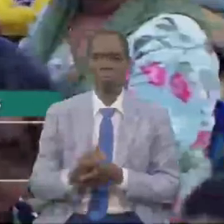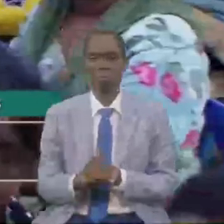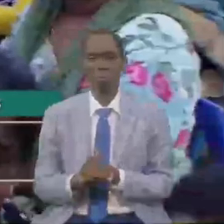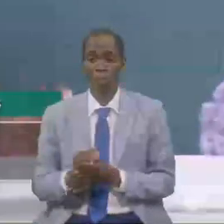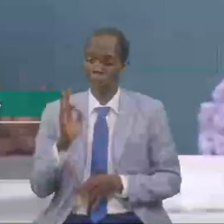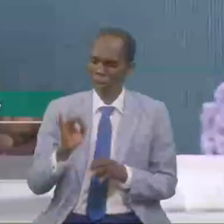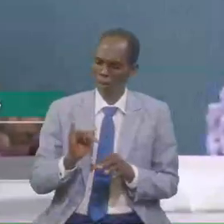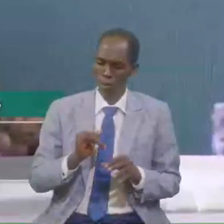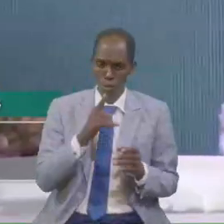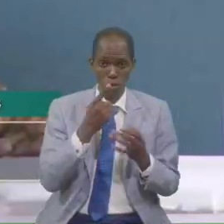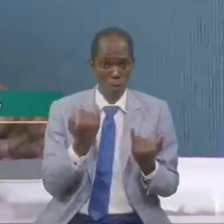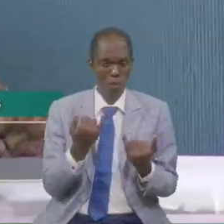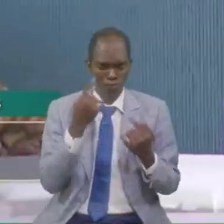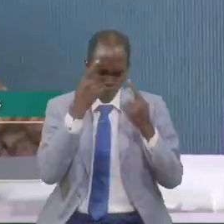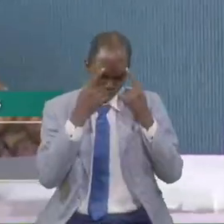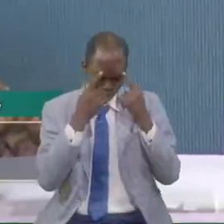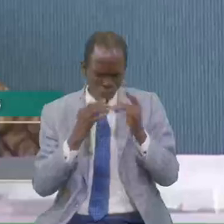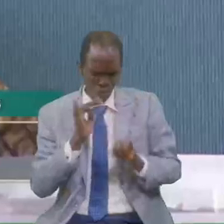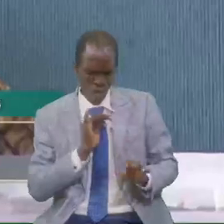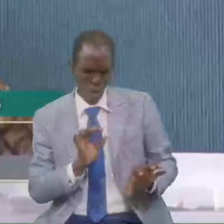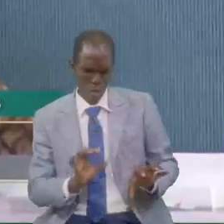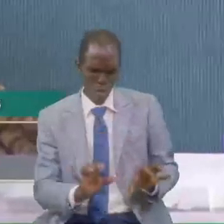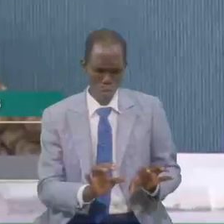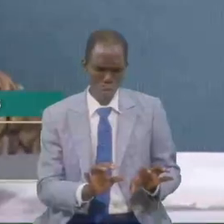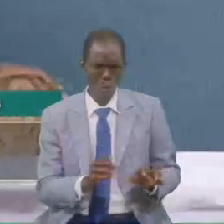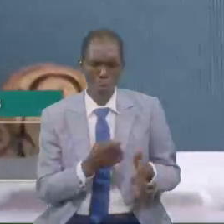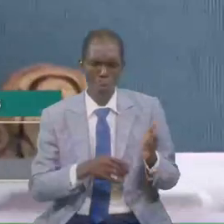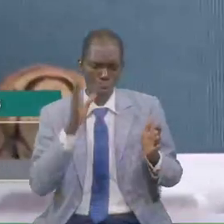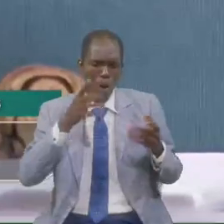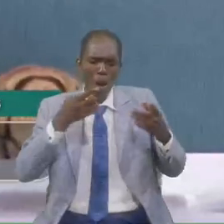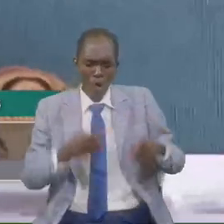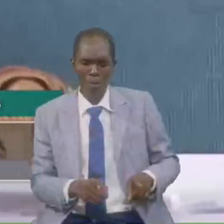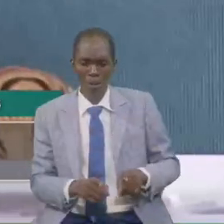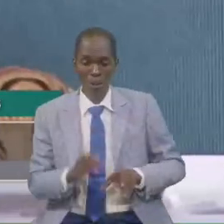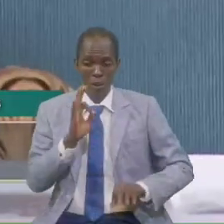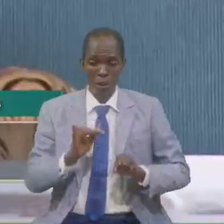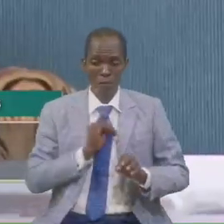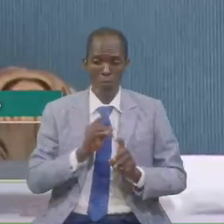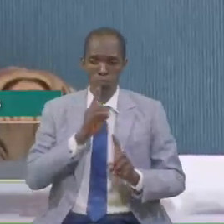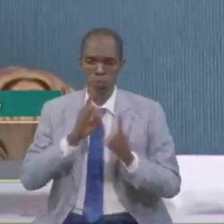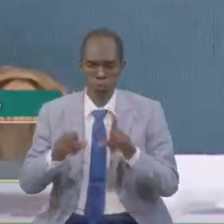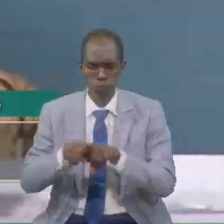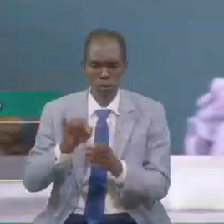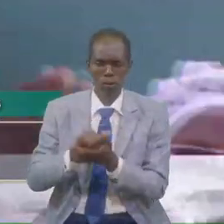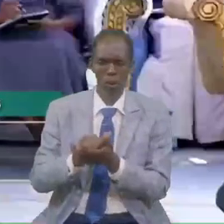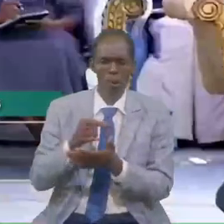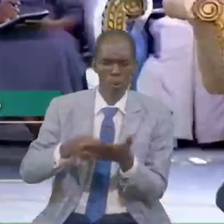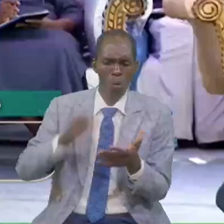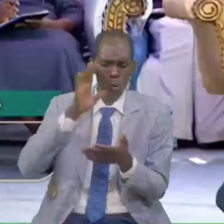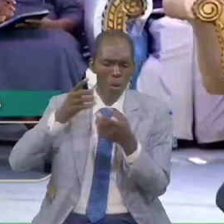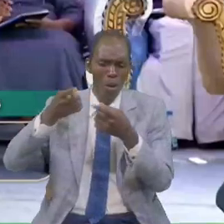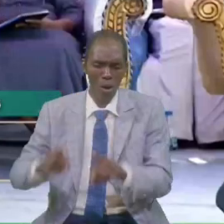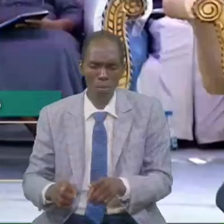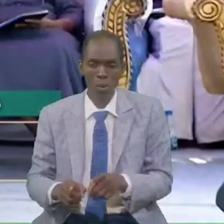Si je le fais, quel sera le résultat? Si je le dis, quel sera le